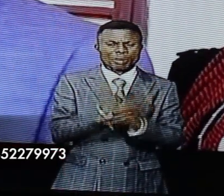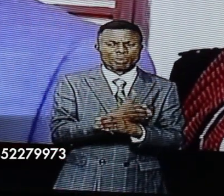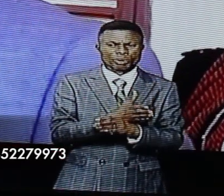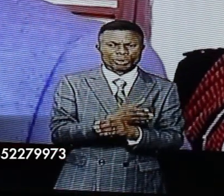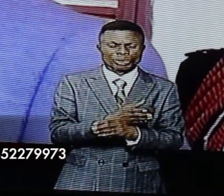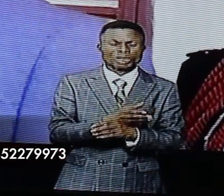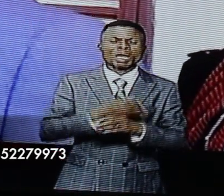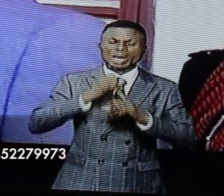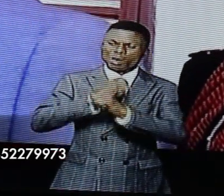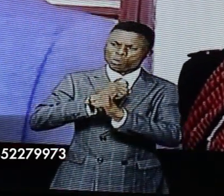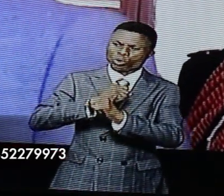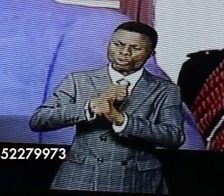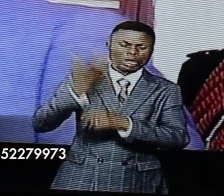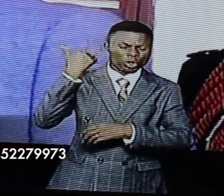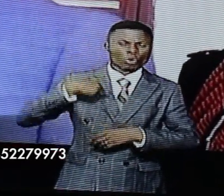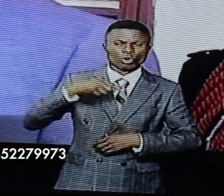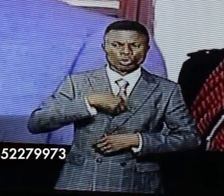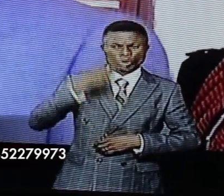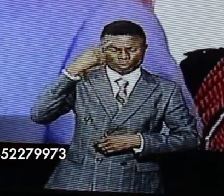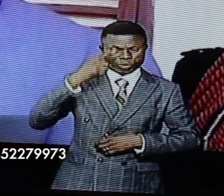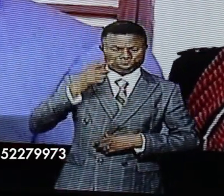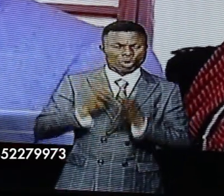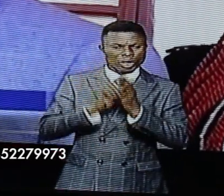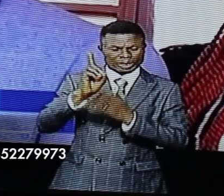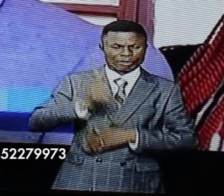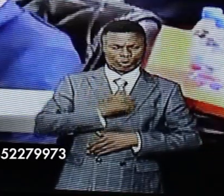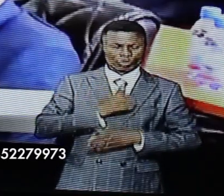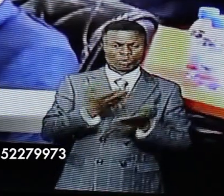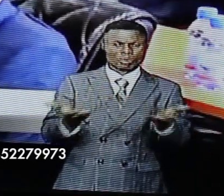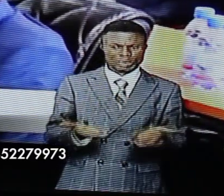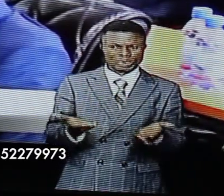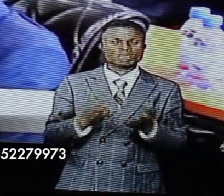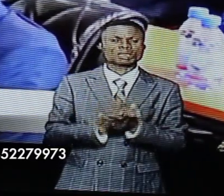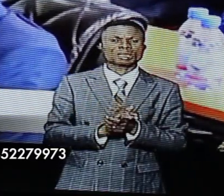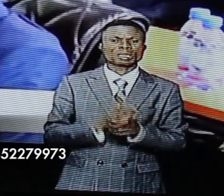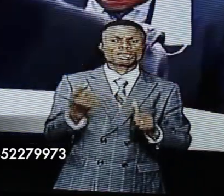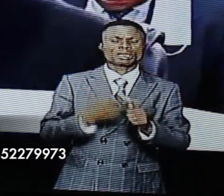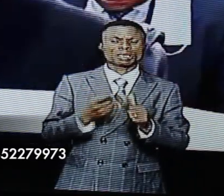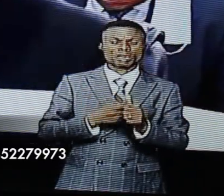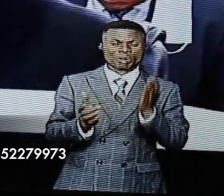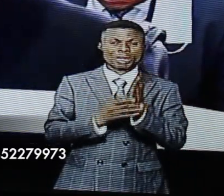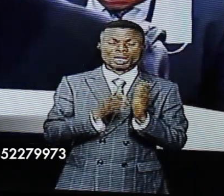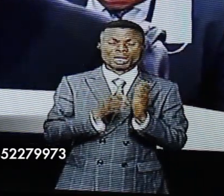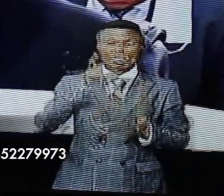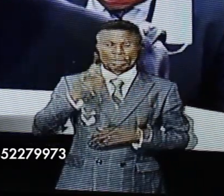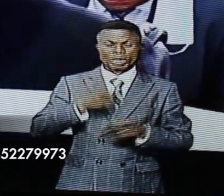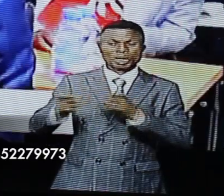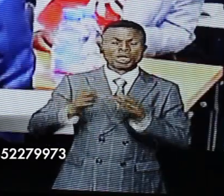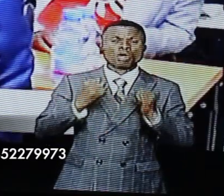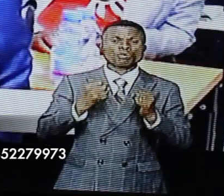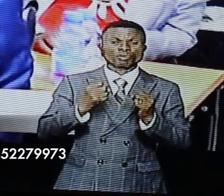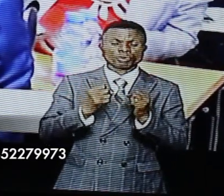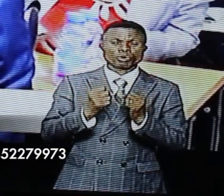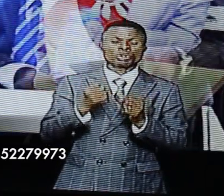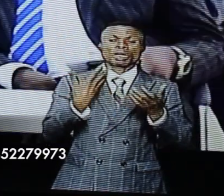gestion durable de nos ressources en eau pour pouvoir nous développer à partir de nos ressources en eau. Il faudra donc une bonne stratégie de gestion durable des